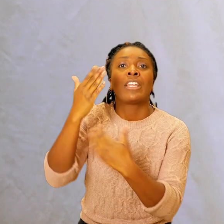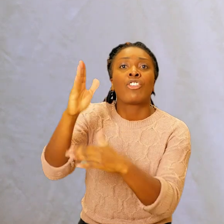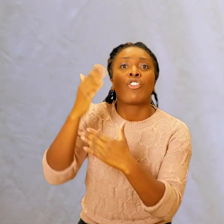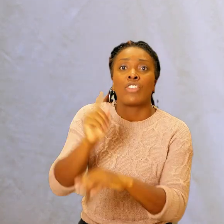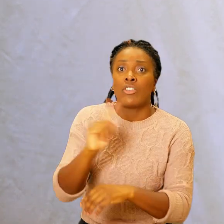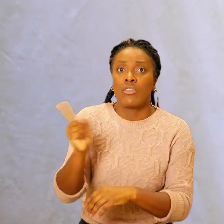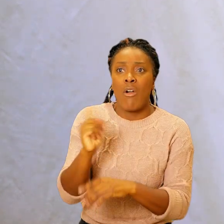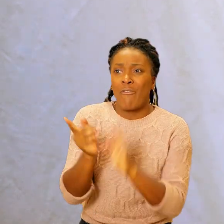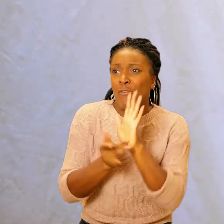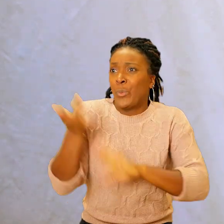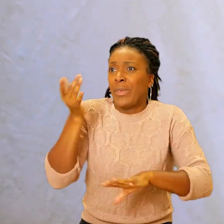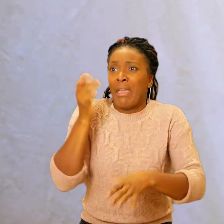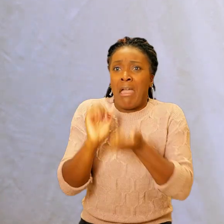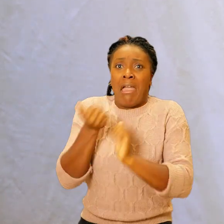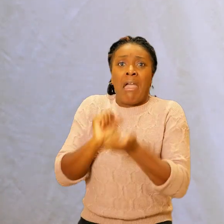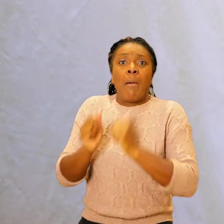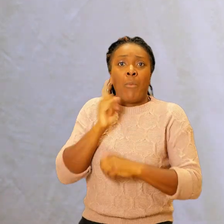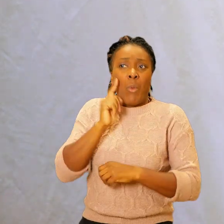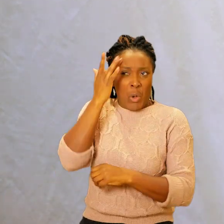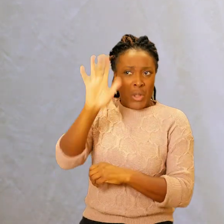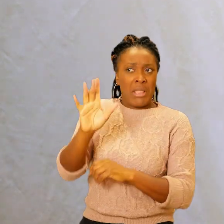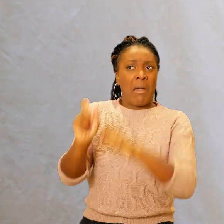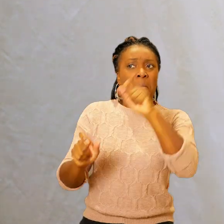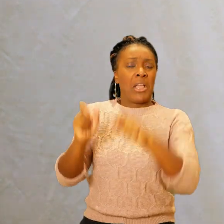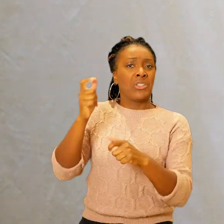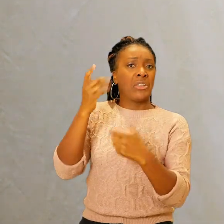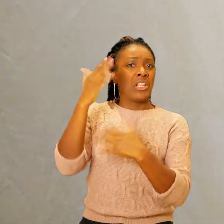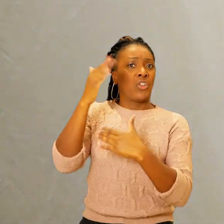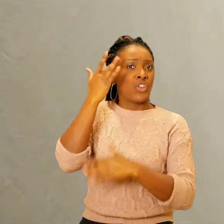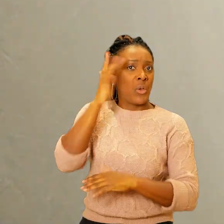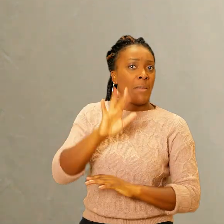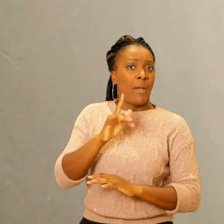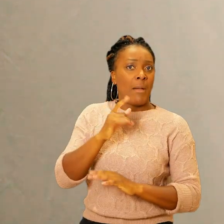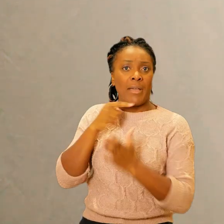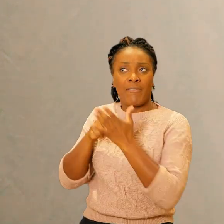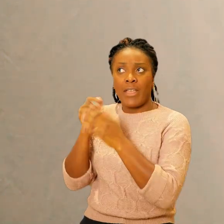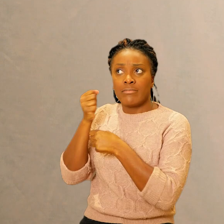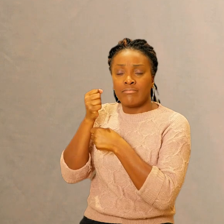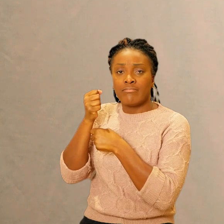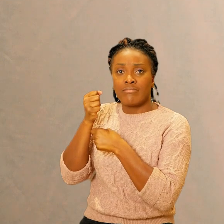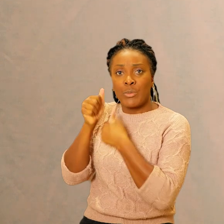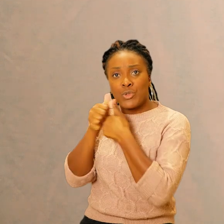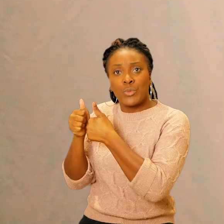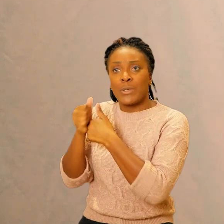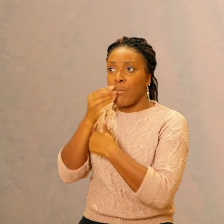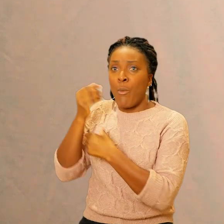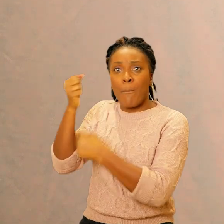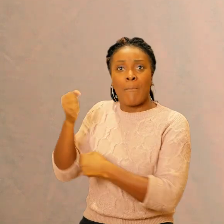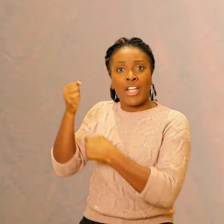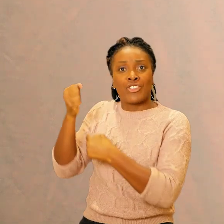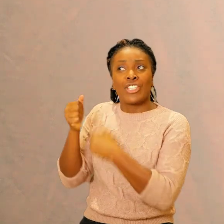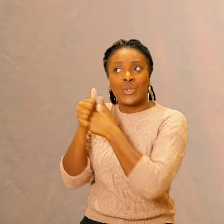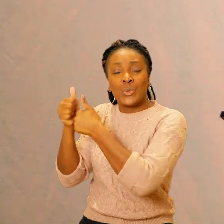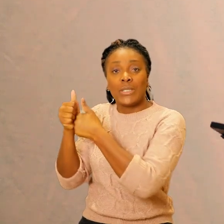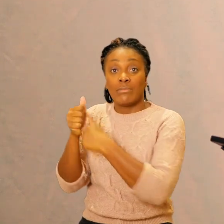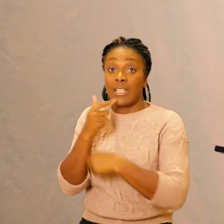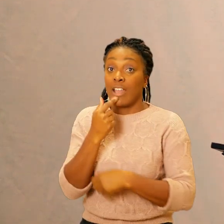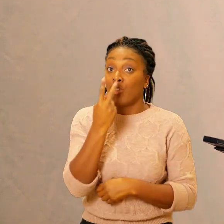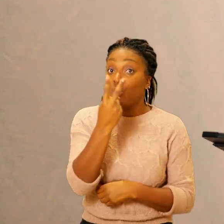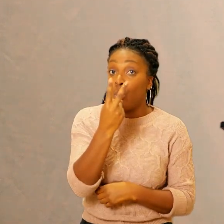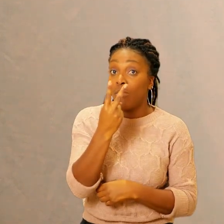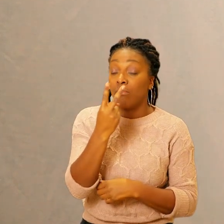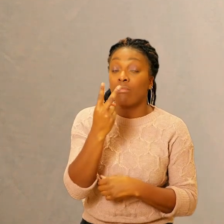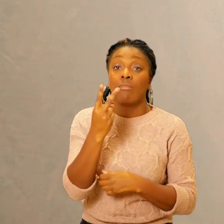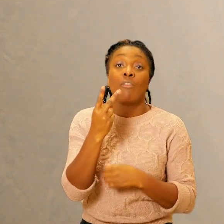fuiront loin de lui parce qu'elles ne connaissent pas la voix des étrangers. Donc ça veut dire qu'il y a deux voix qui peuvent arriver. La voix d'un étranger, c'est